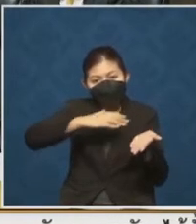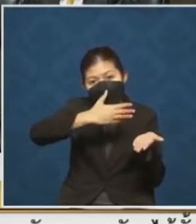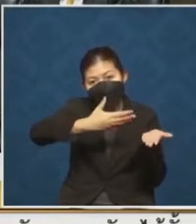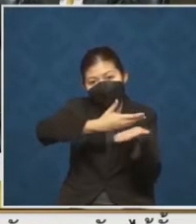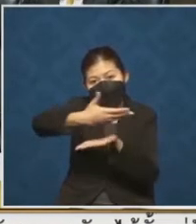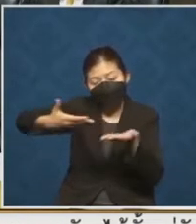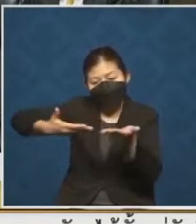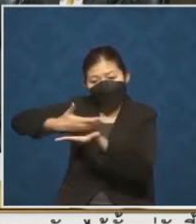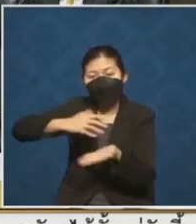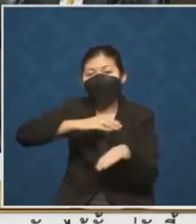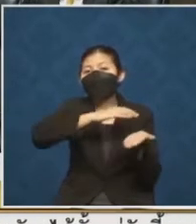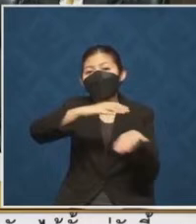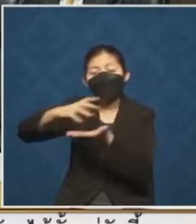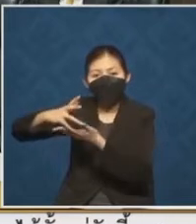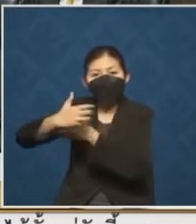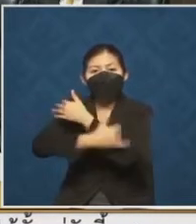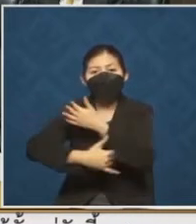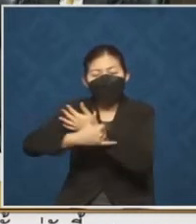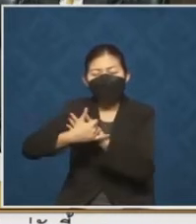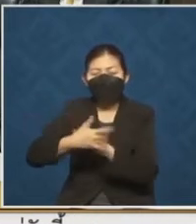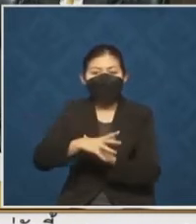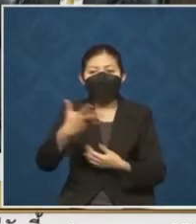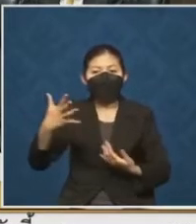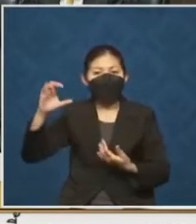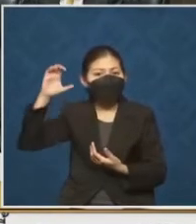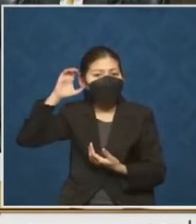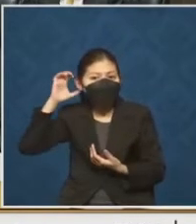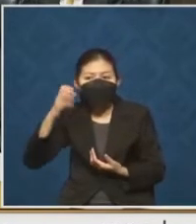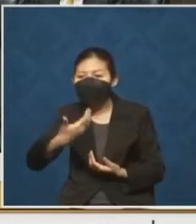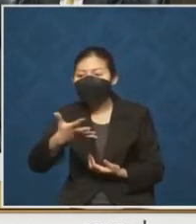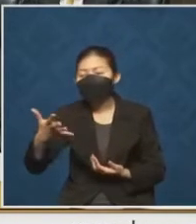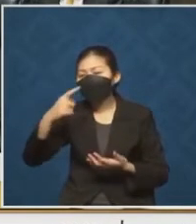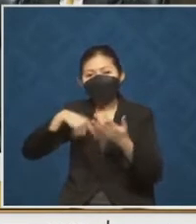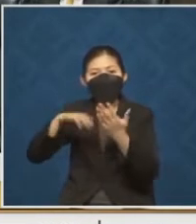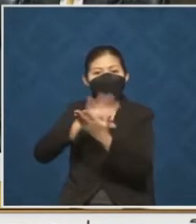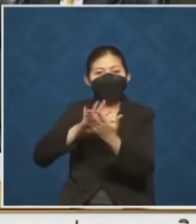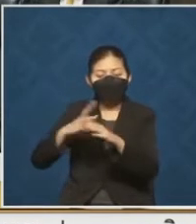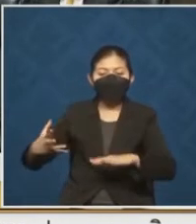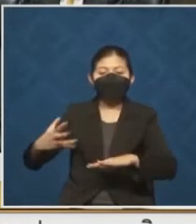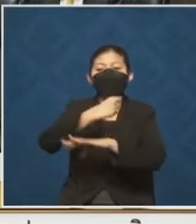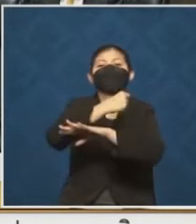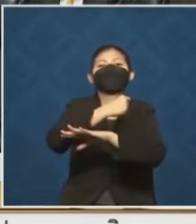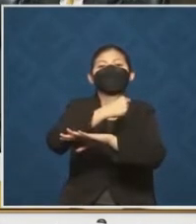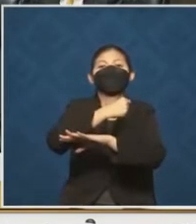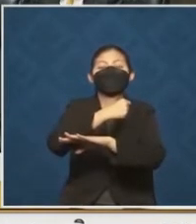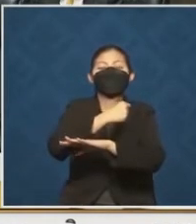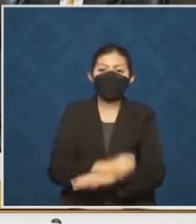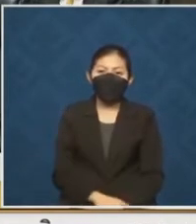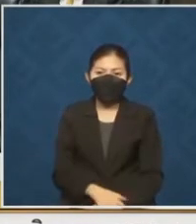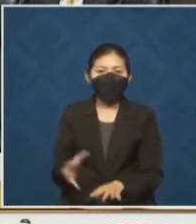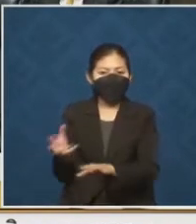ครับอ่ะก็น่าจะได้ครับท่านครับทั่วประเทศสูญเสียโอกาสอย่างมาก